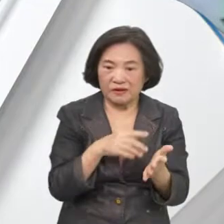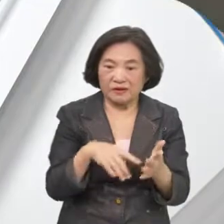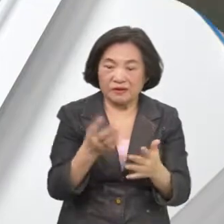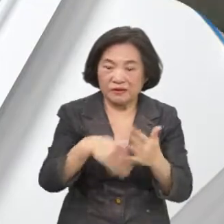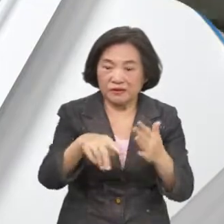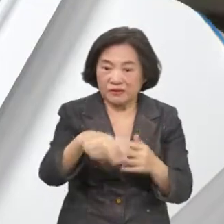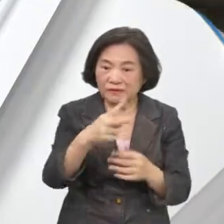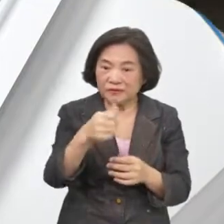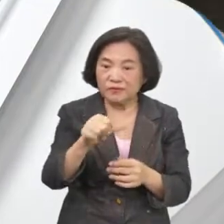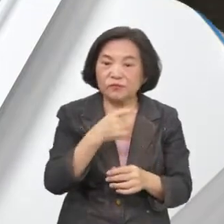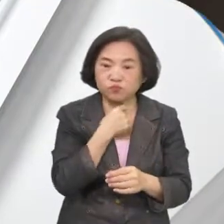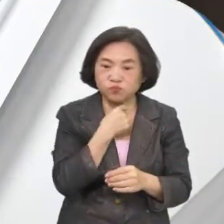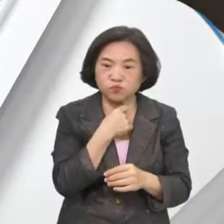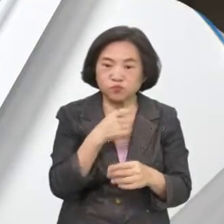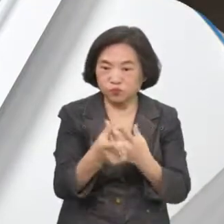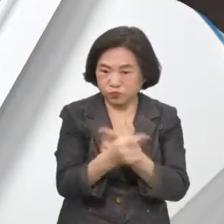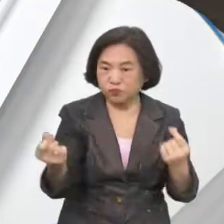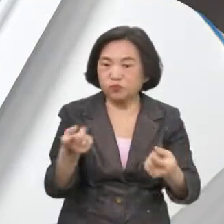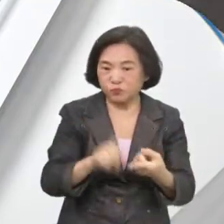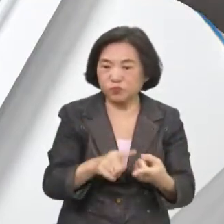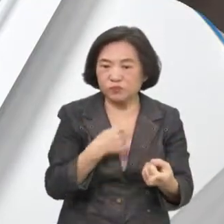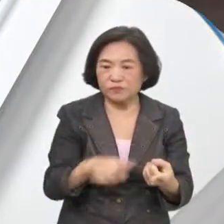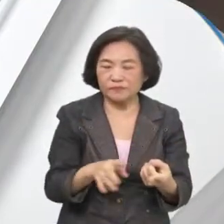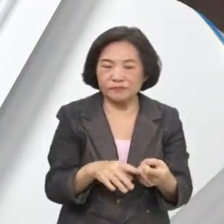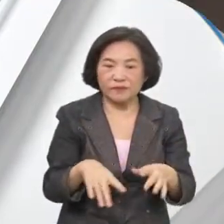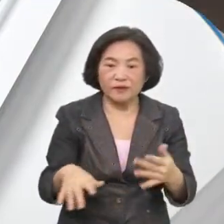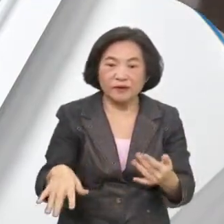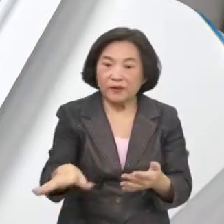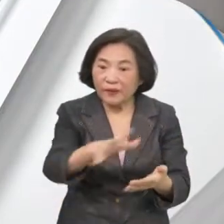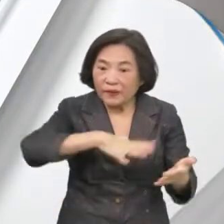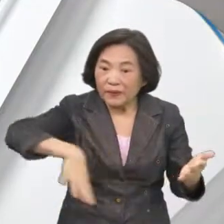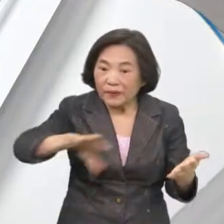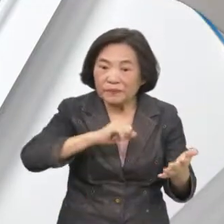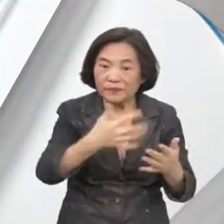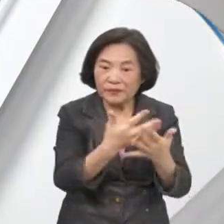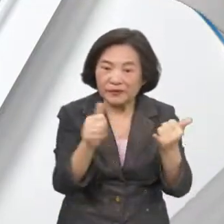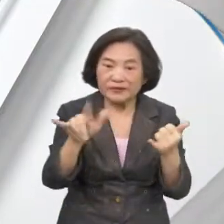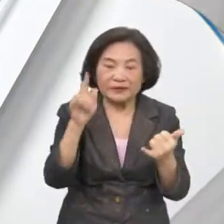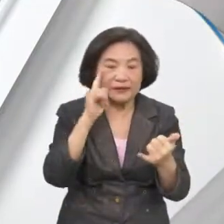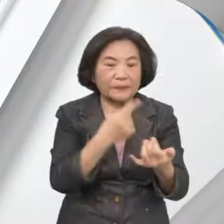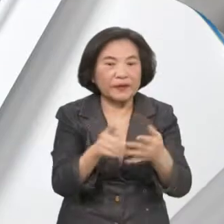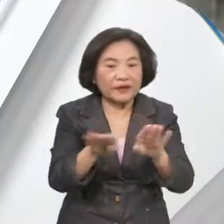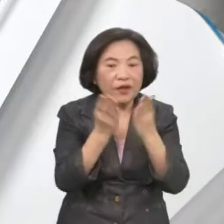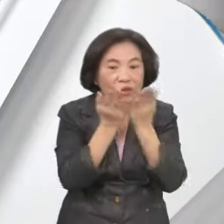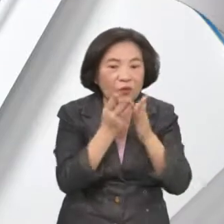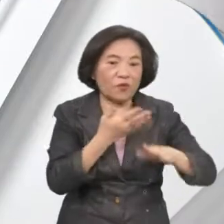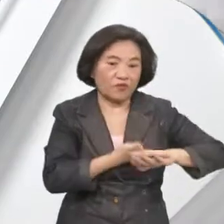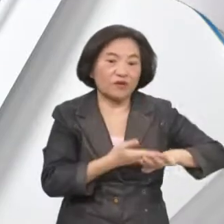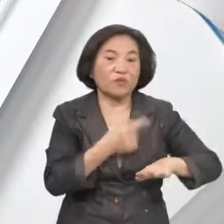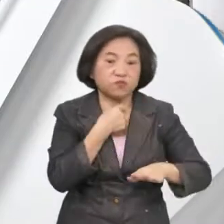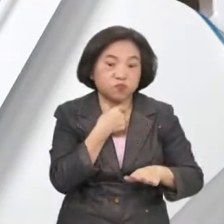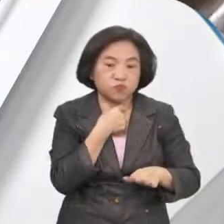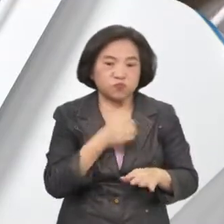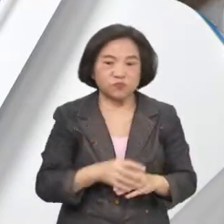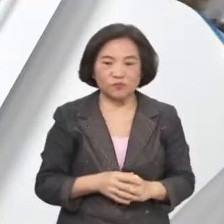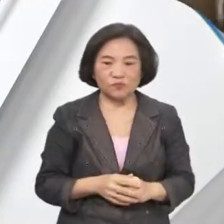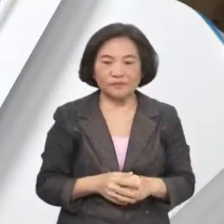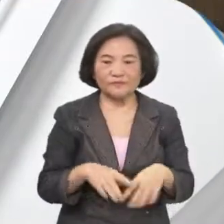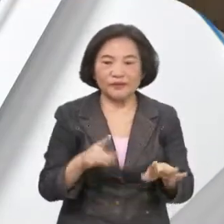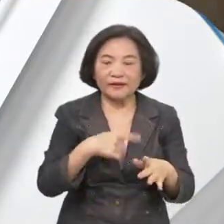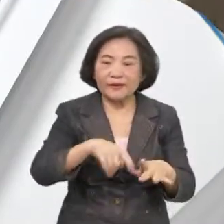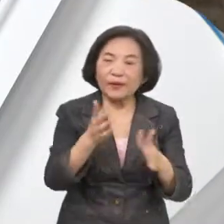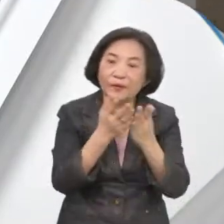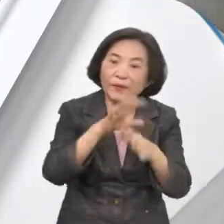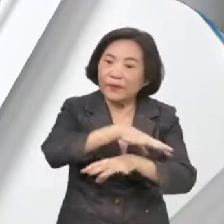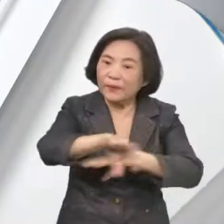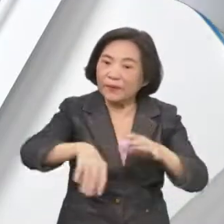校。 预测到本全校的新生同学生的提开学所得有一个安心同安全上